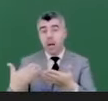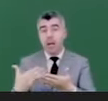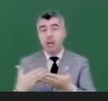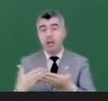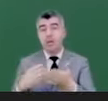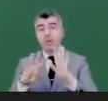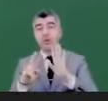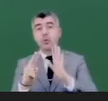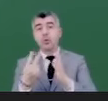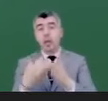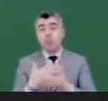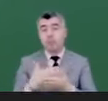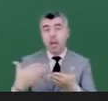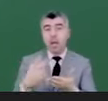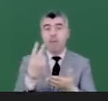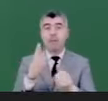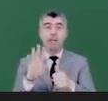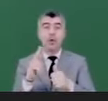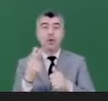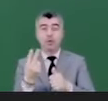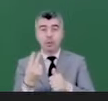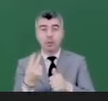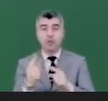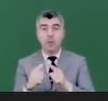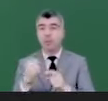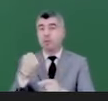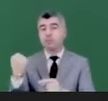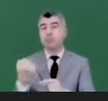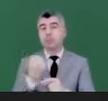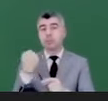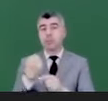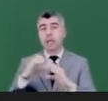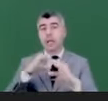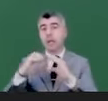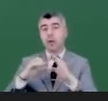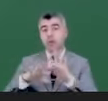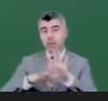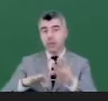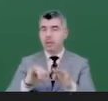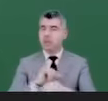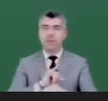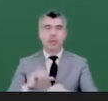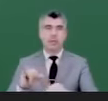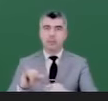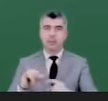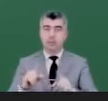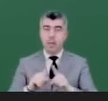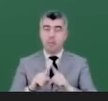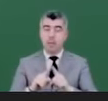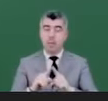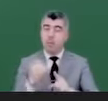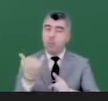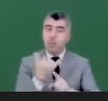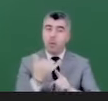فق 29 مليار في 2026 وتعطل ورش مهم اللي هو ديال الحوار الاجتماعي هذ السرعات يجب ان